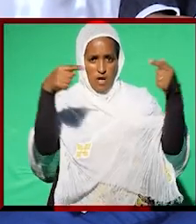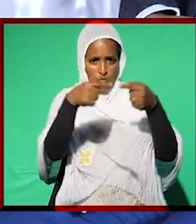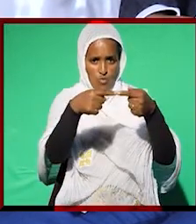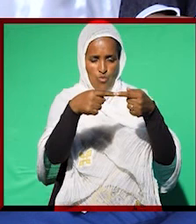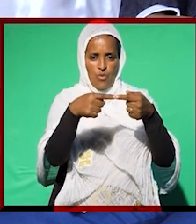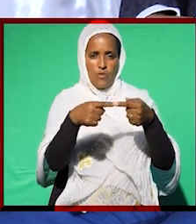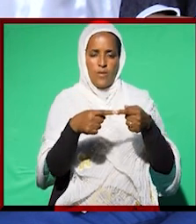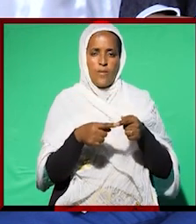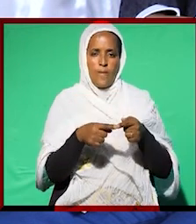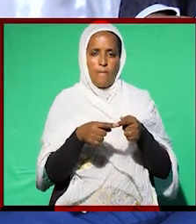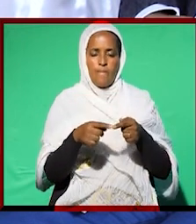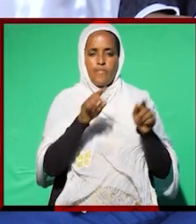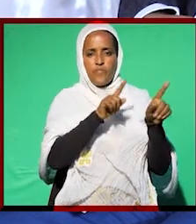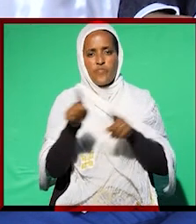ተያይዞ